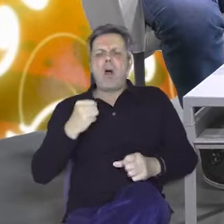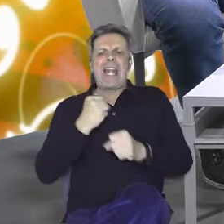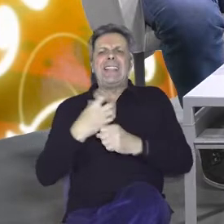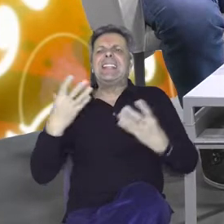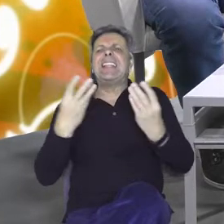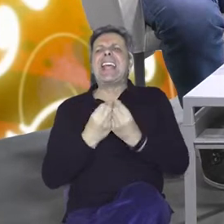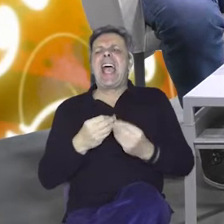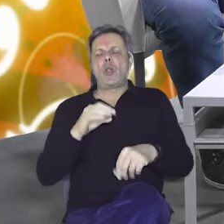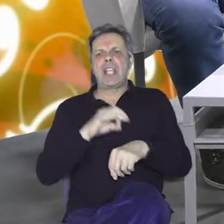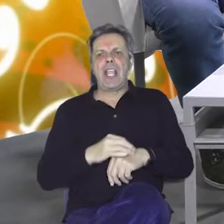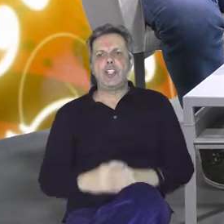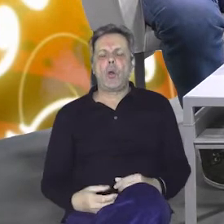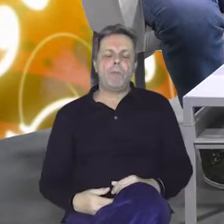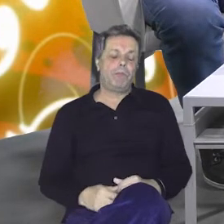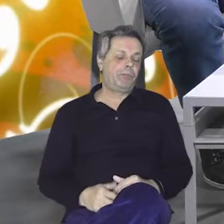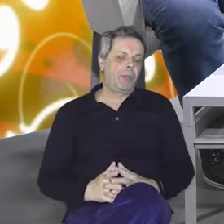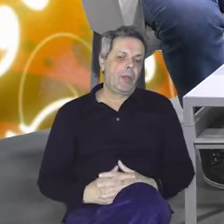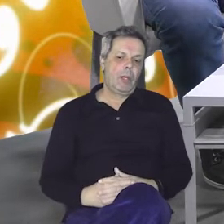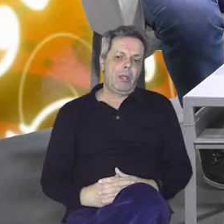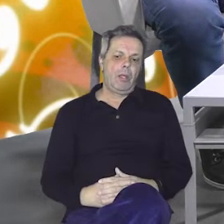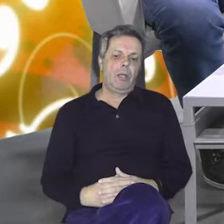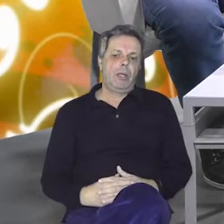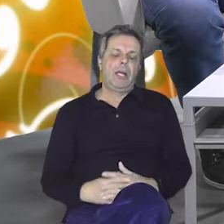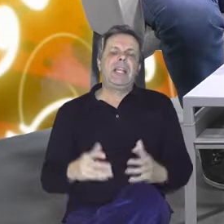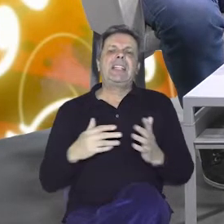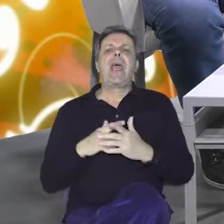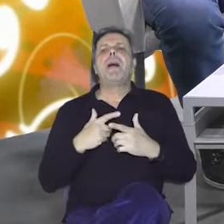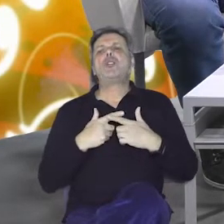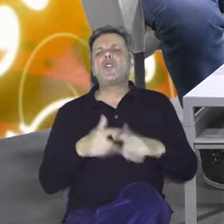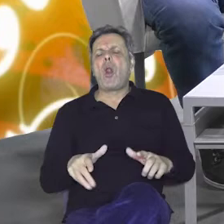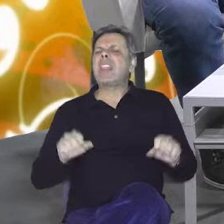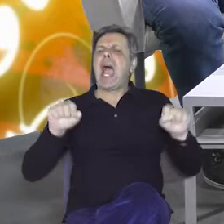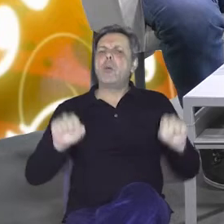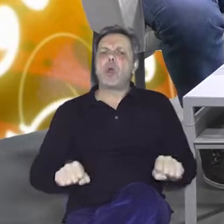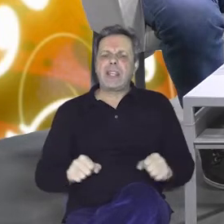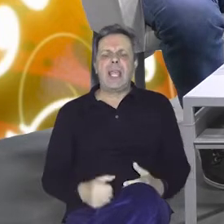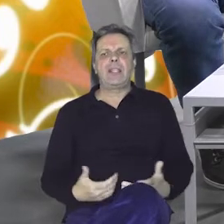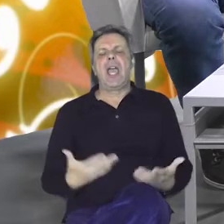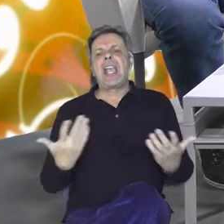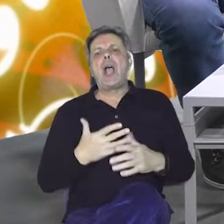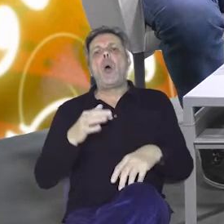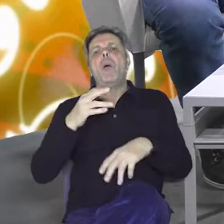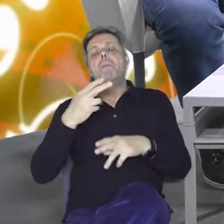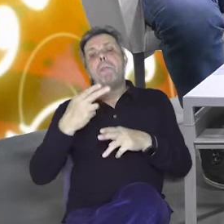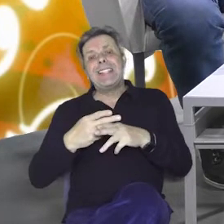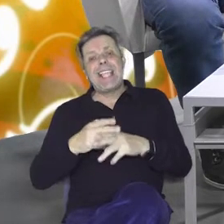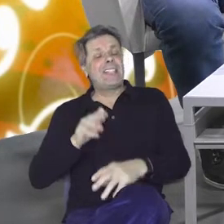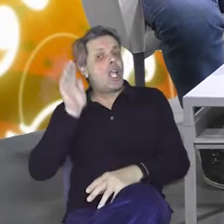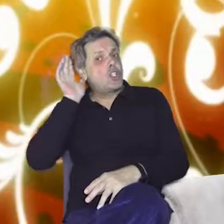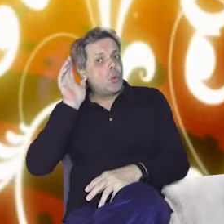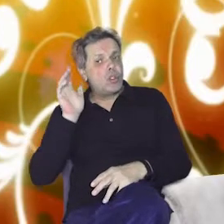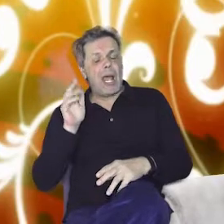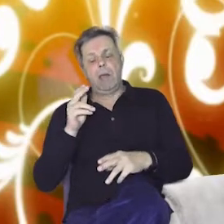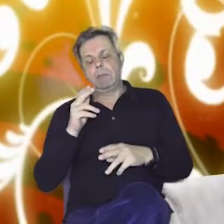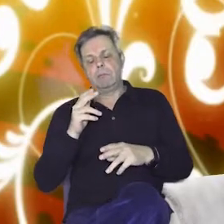prekrasno. Znači, dozvoliti treba takav autoritet da pacijent sluša pacijenta dobro i da